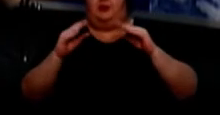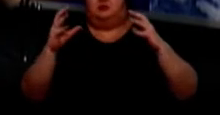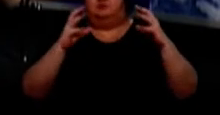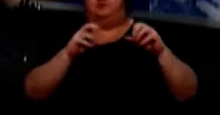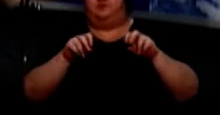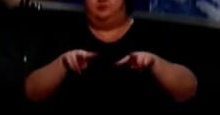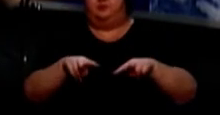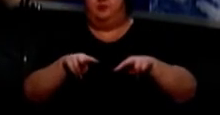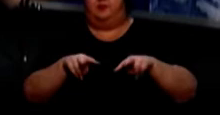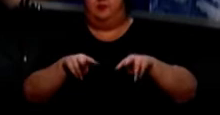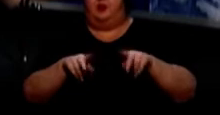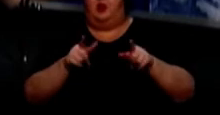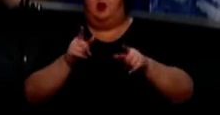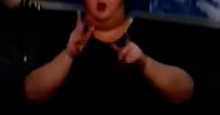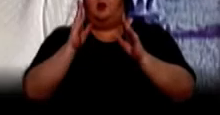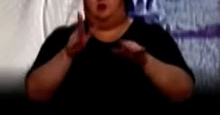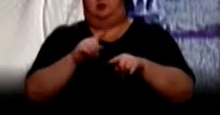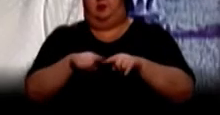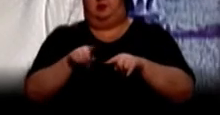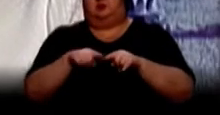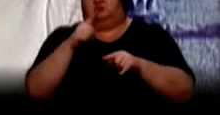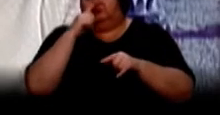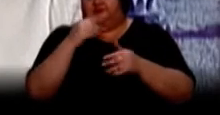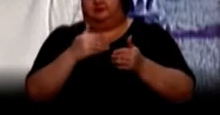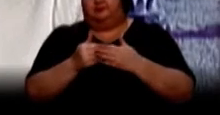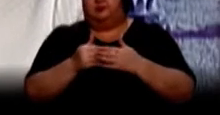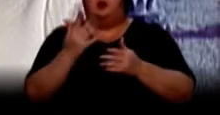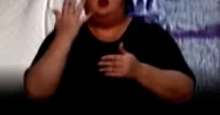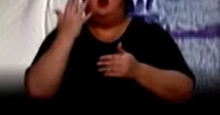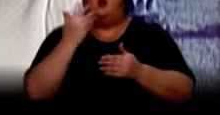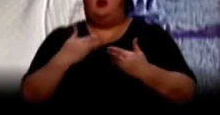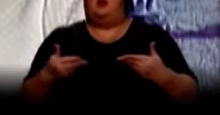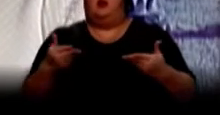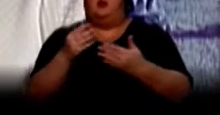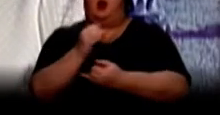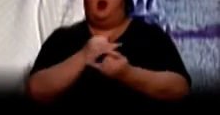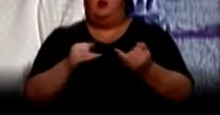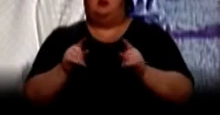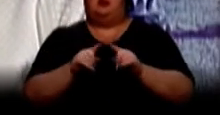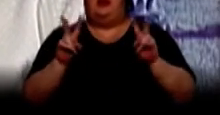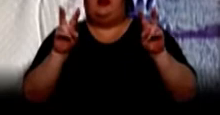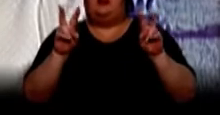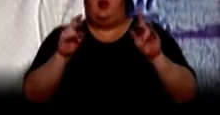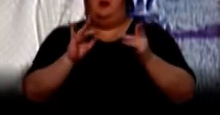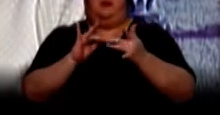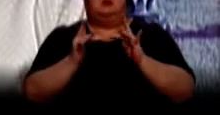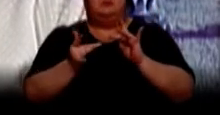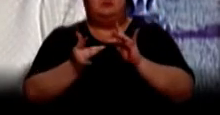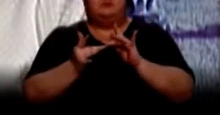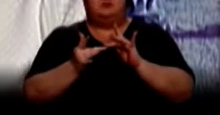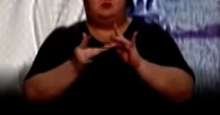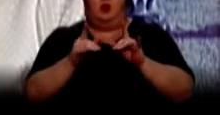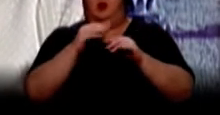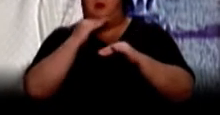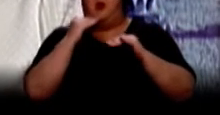маємо надію, що цей процес все ж таки прискориться. І от зараз, коли ми обговорюємо ці теми там в мережі, багато людей